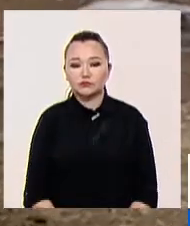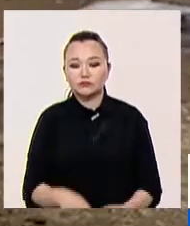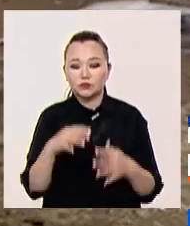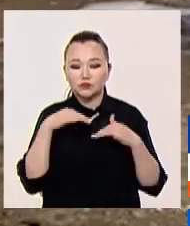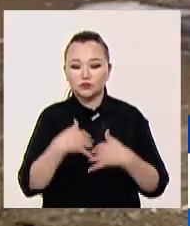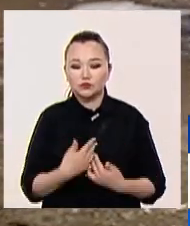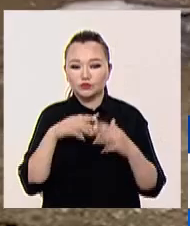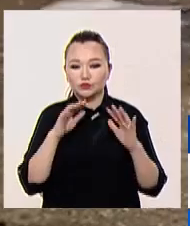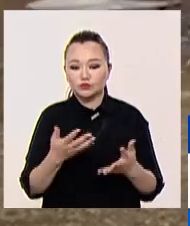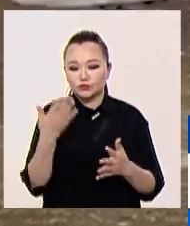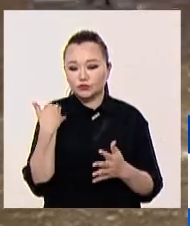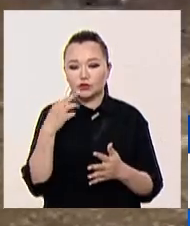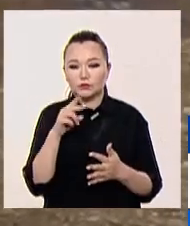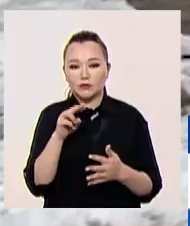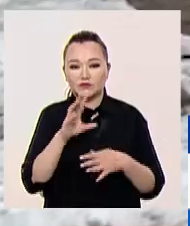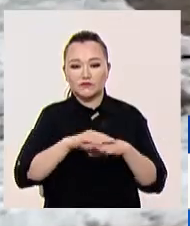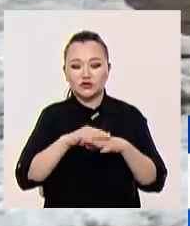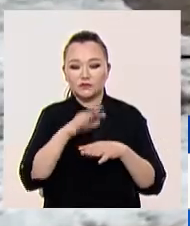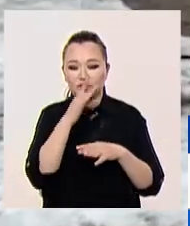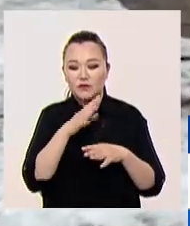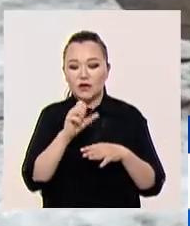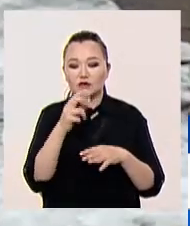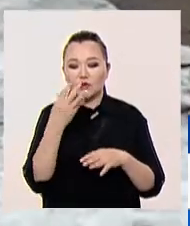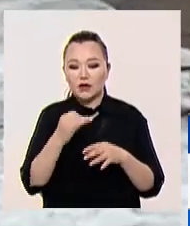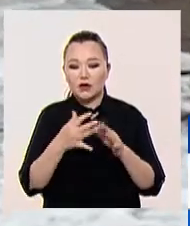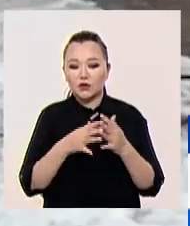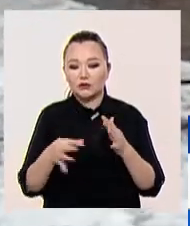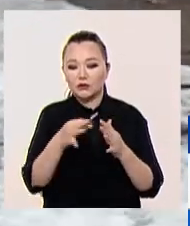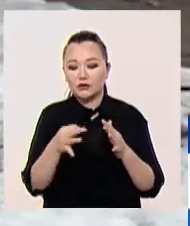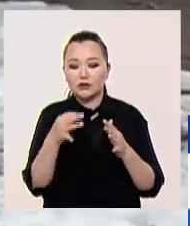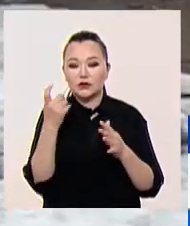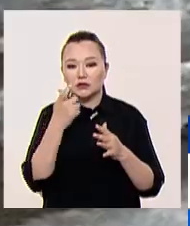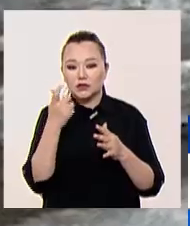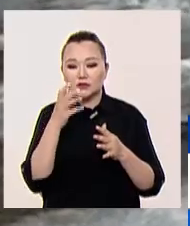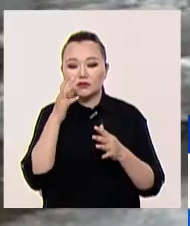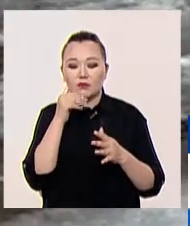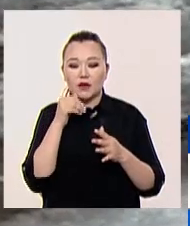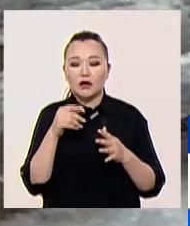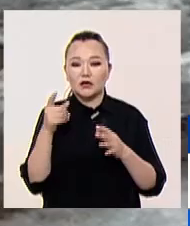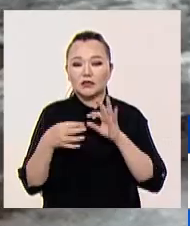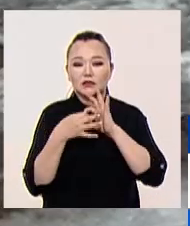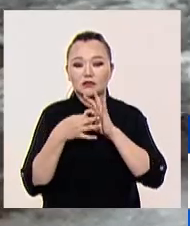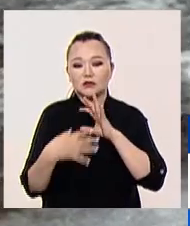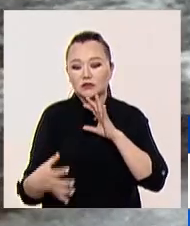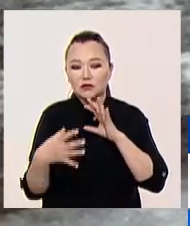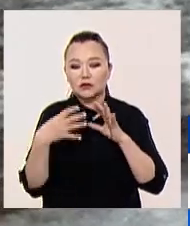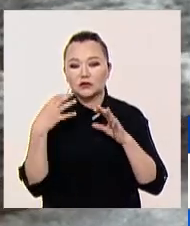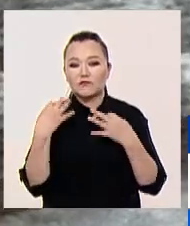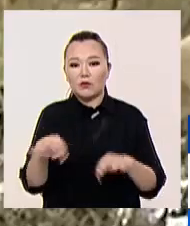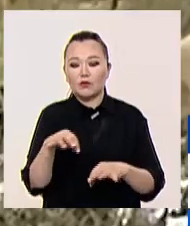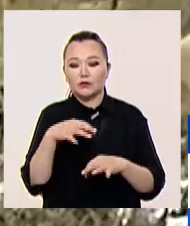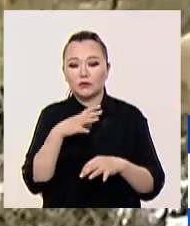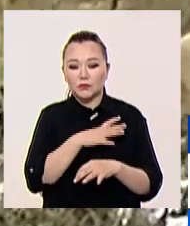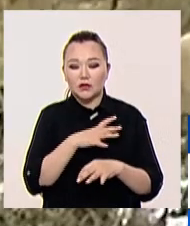Қайғылы оқиға өткен жұма күні кешкі уақытта Ақтоғай ауданында болған. Үй иесі байлаулы тұрған итін шынжырынан босатып еркіне